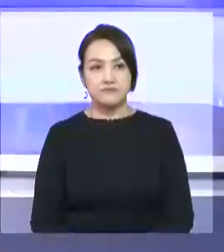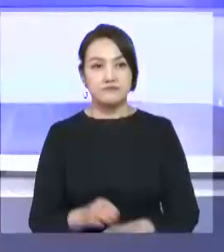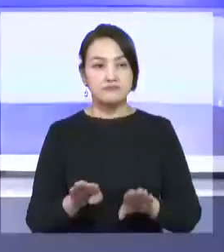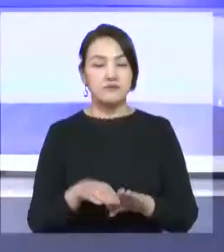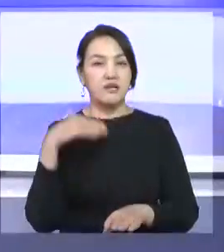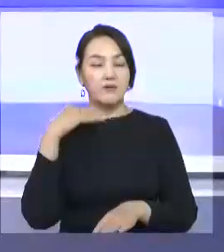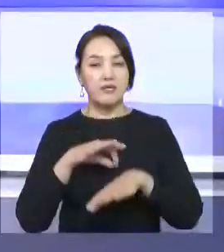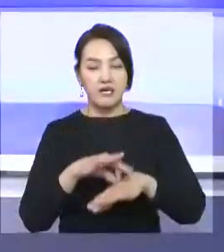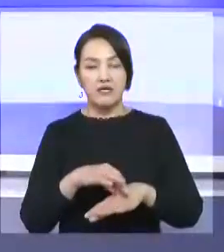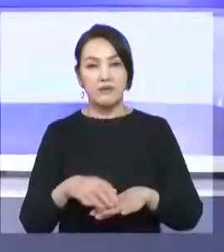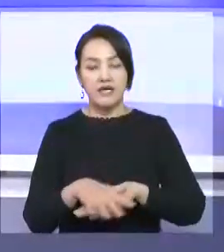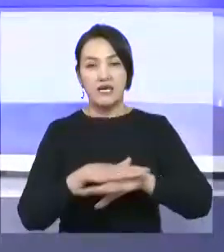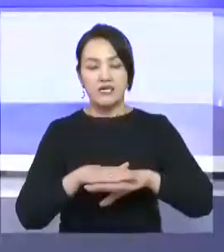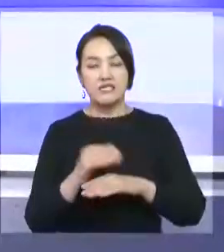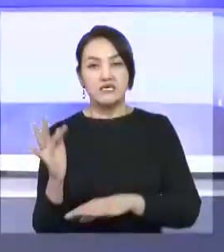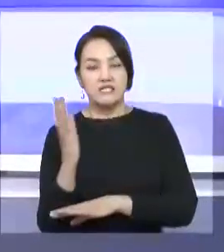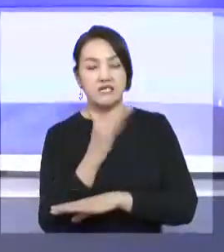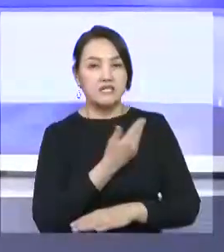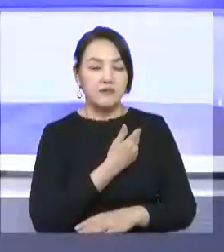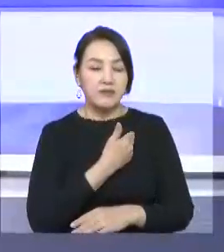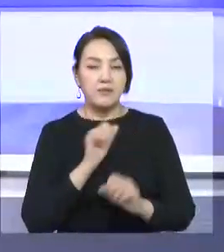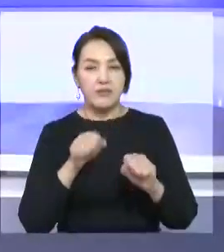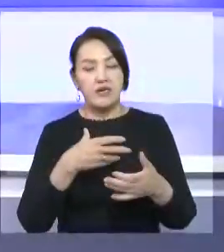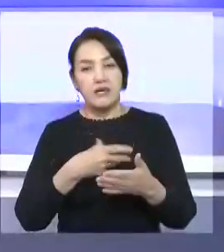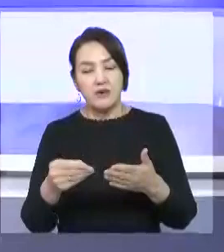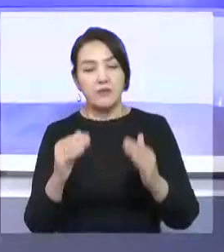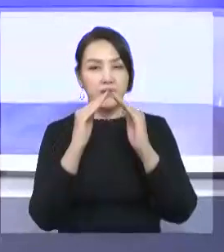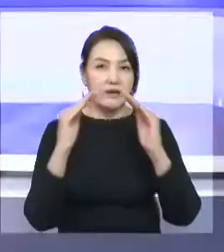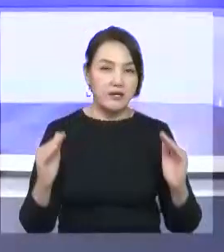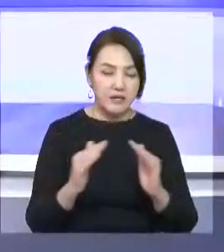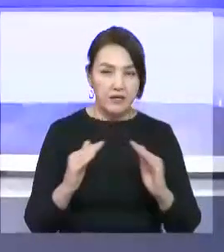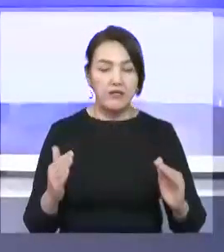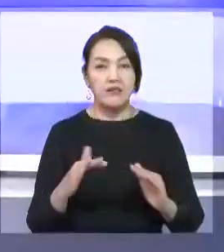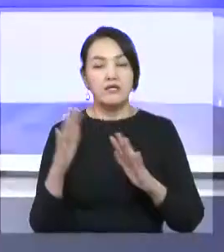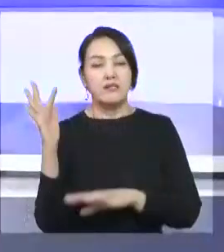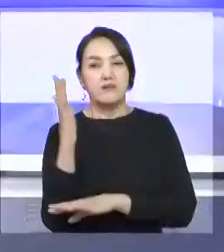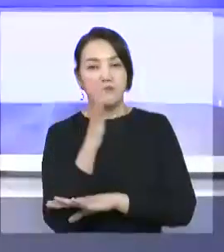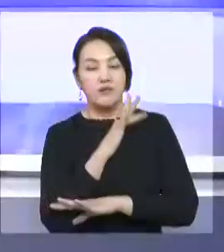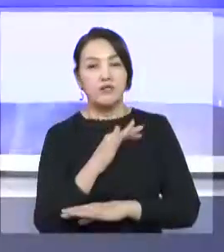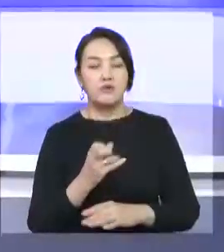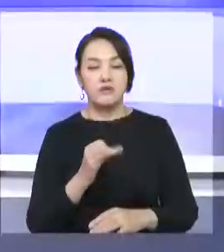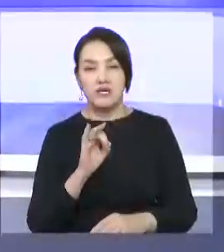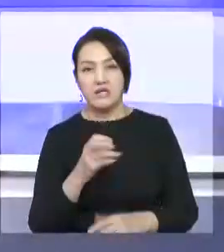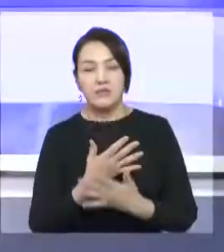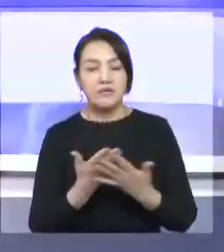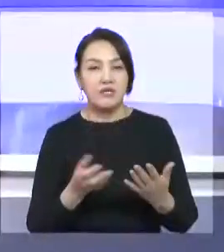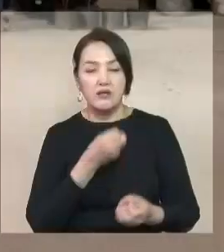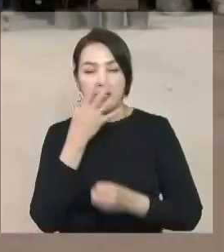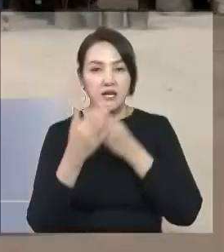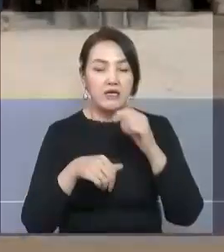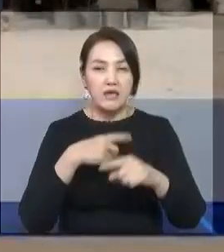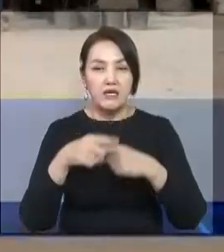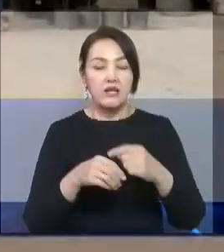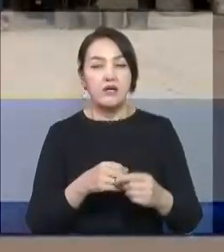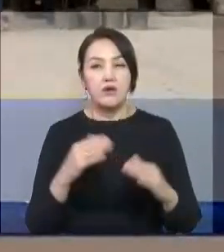Также в Актобе прошла ярмарка саженцев. Желающие могли приобрести хвойные плодовые деревья, декоративные кустарники, многолетние цветы,